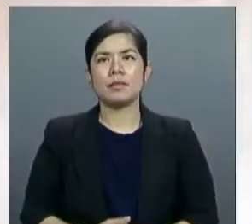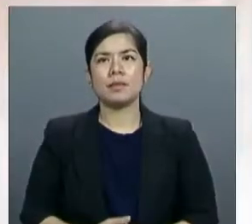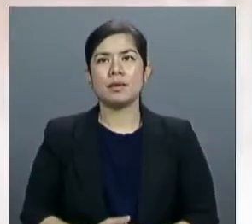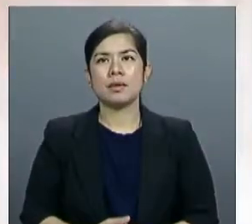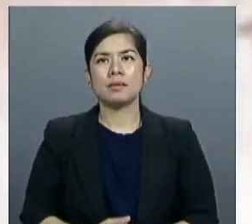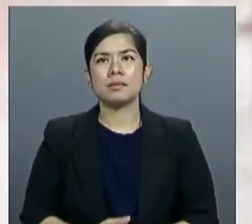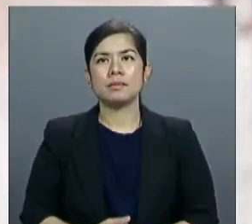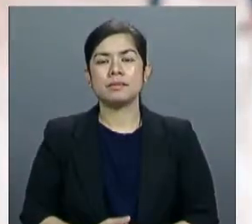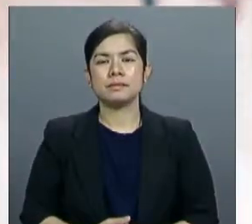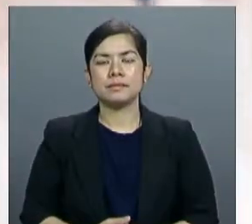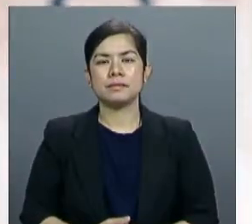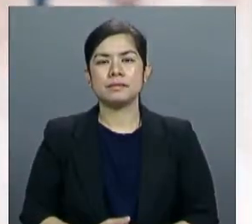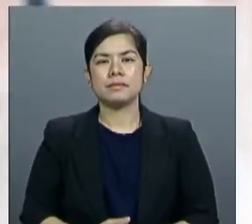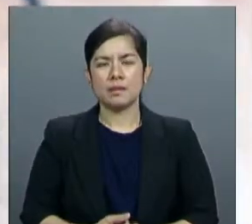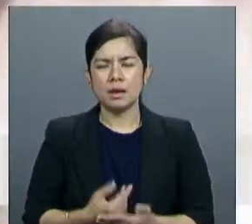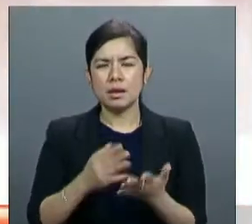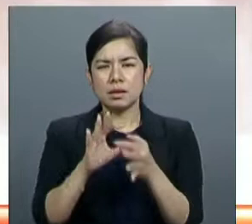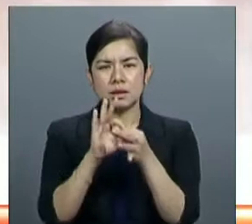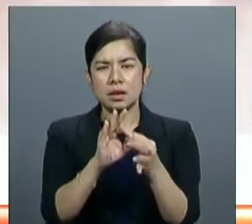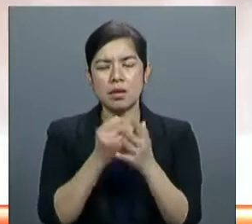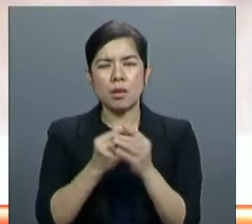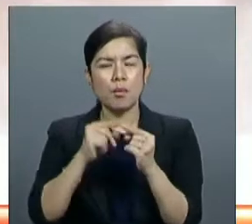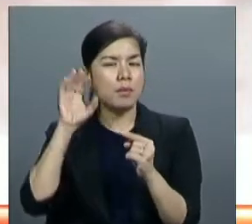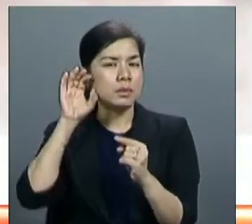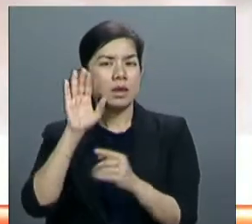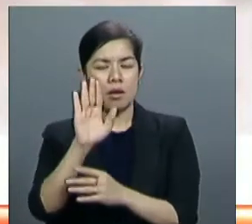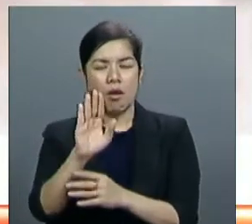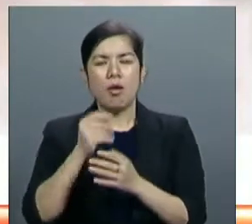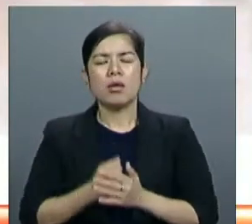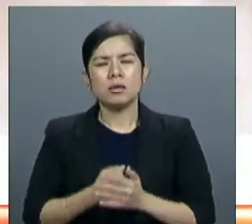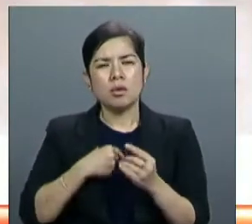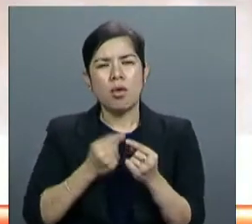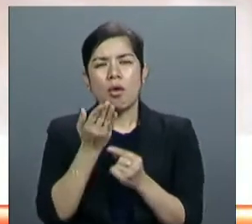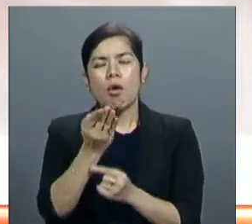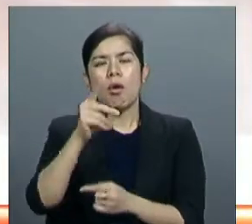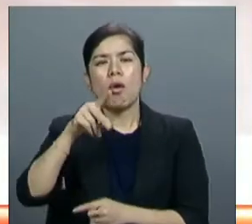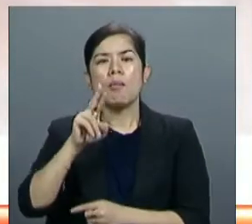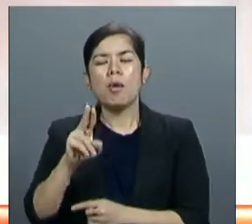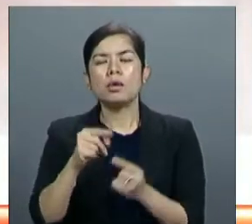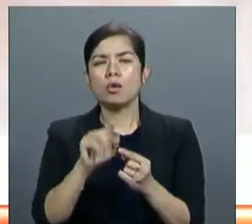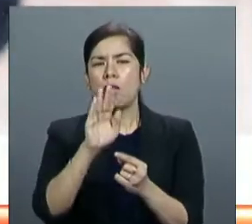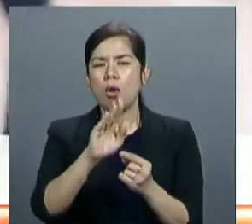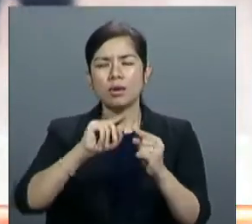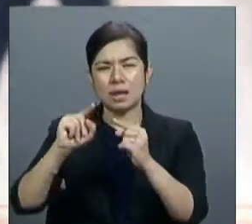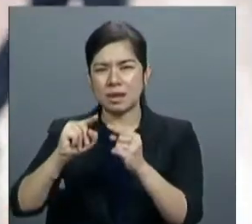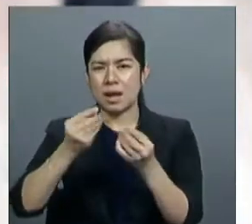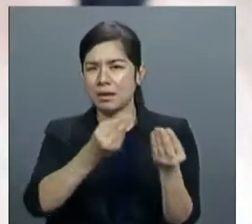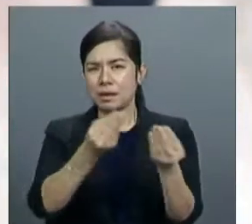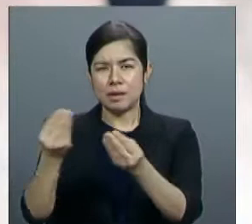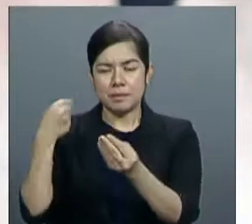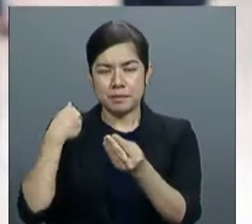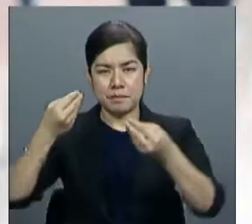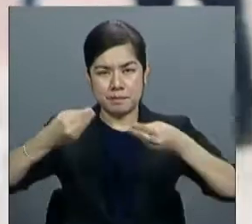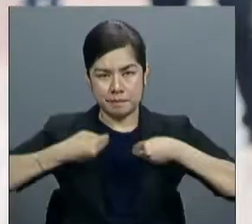เป็นการความเชื่อเกี่ยวกับทางด้านนาฏศิลป์นะคะเป็นการขอพรต่อสิ่งศักดิ์สิทธิ์เพราะว่าคนเ